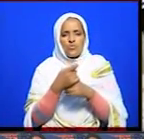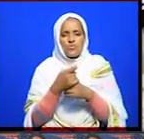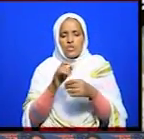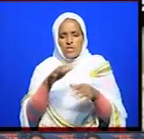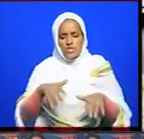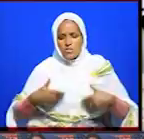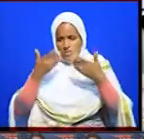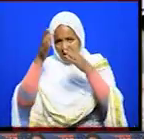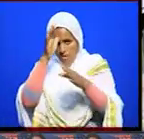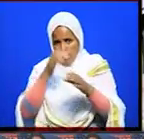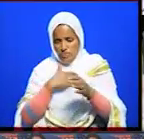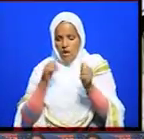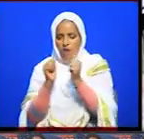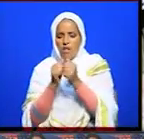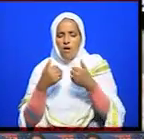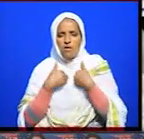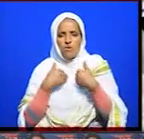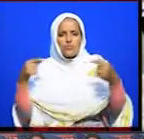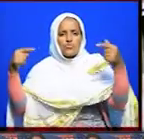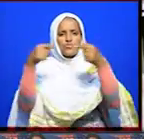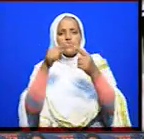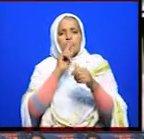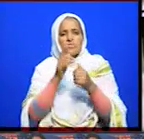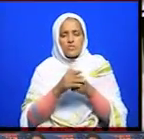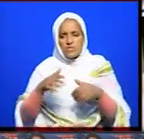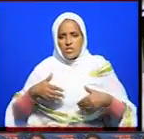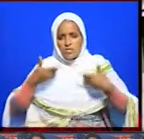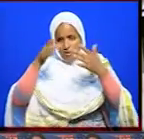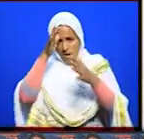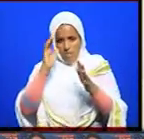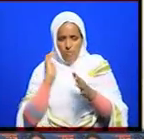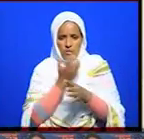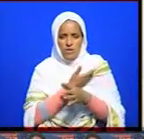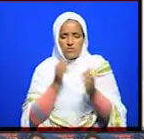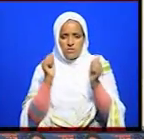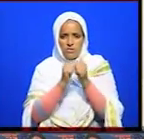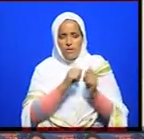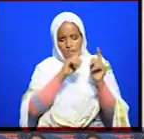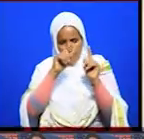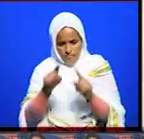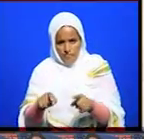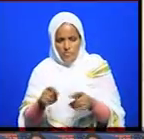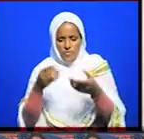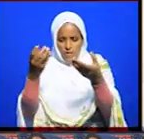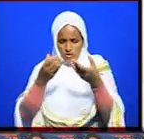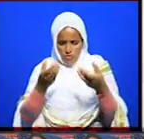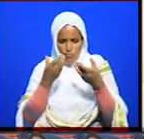እንዲሆን ከንስሐ አባታችሁ ጋር ያላችሁ ግንኙነት ምንድነው? ከንስሐ አባታችን